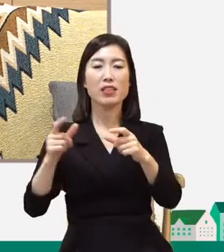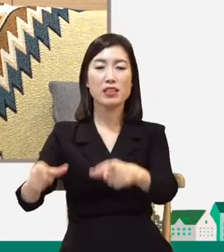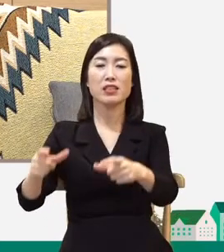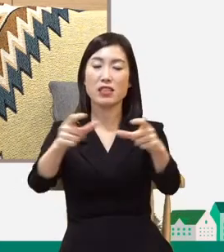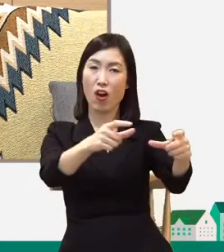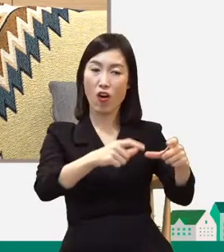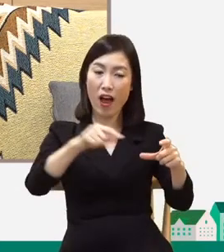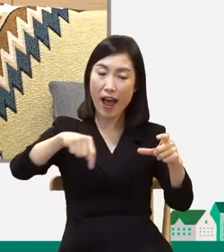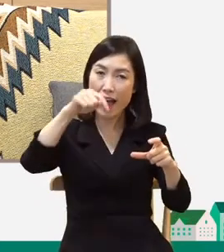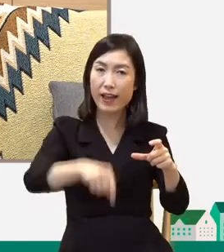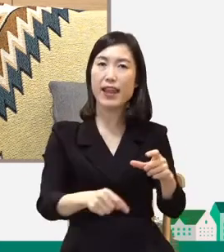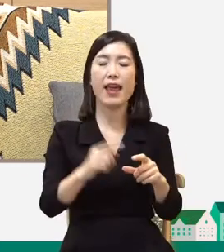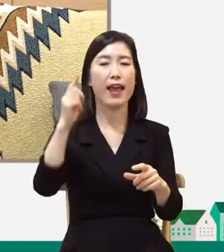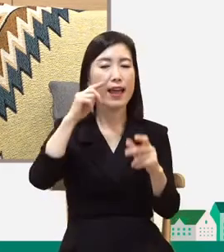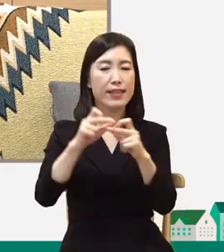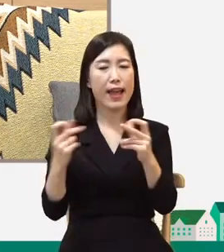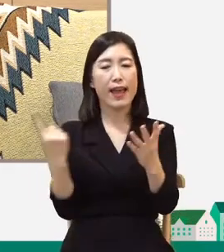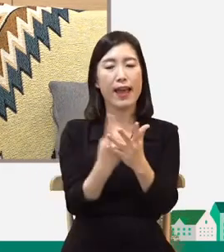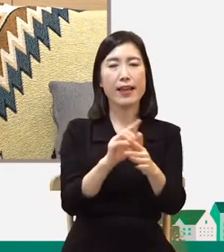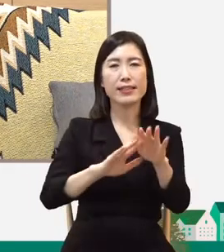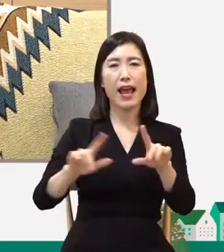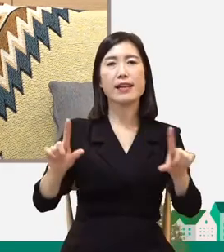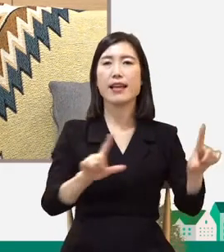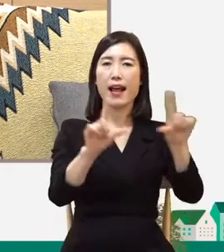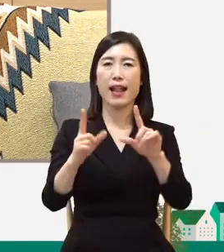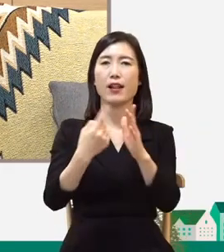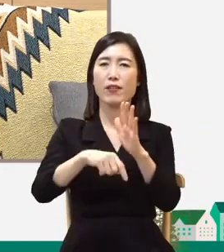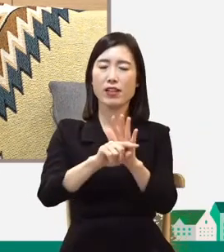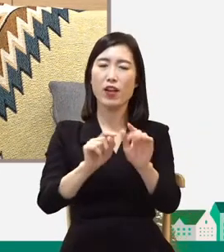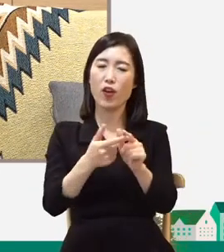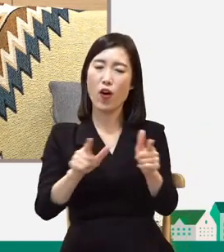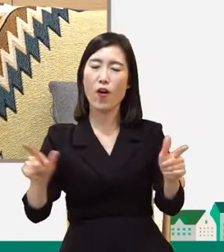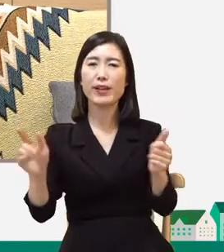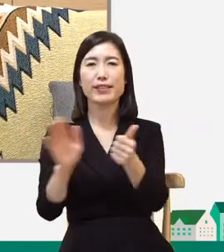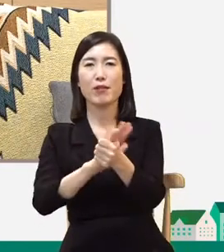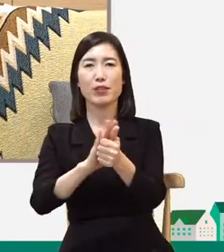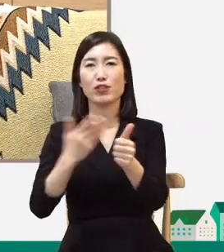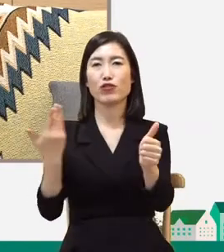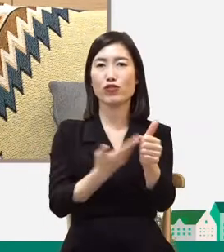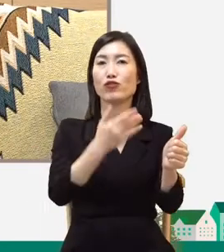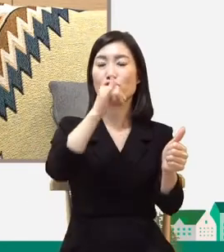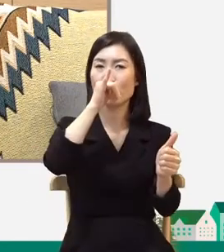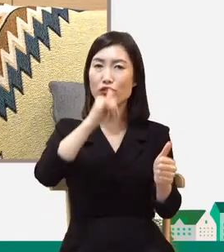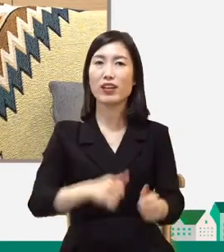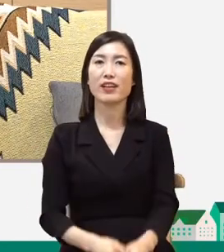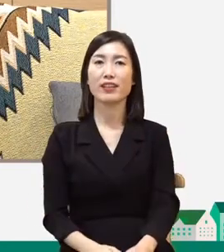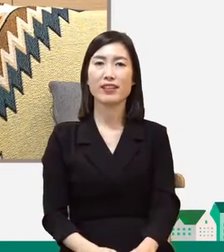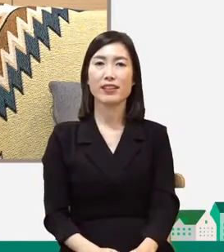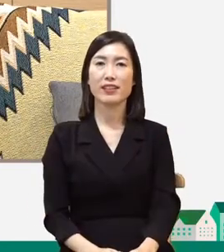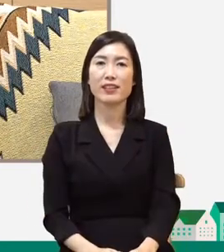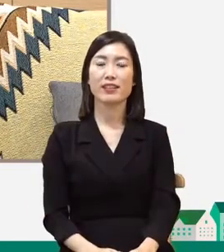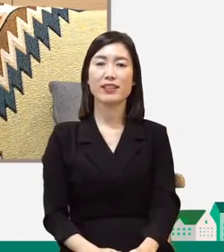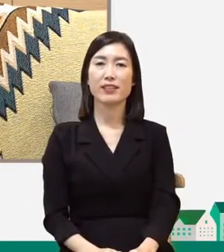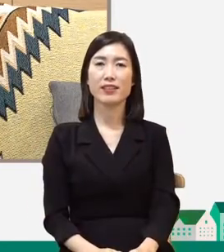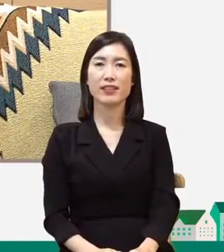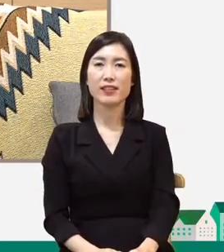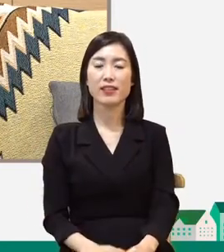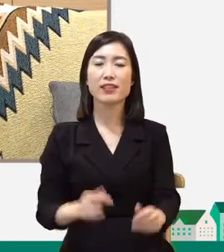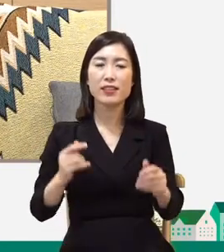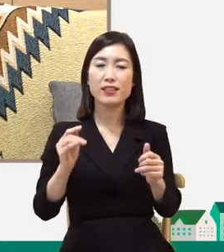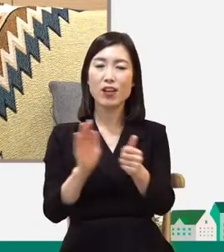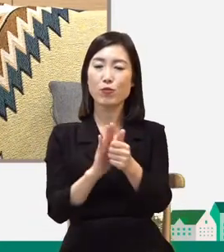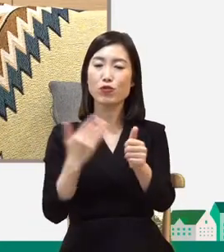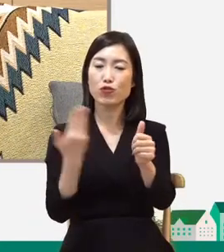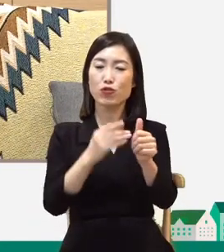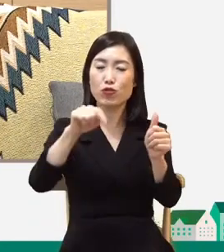잘 통합될 수 있도록 다양한 여러 가지 서비스를 제공하고 있는데 그런 일환으로 사실은 이제 주택의 문제를